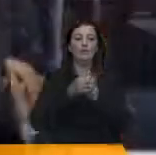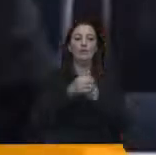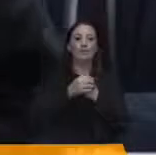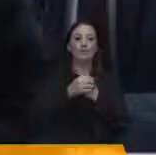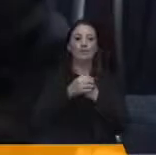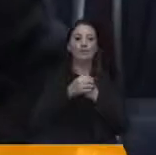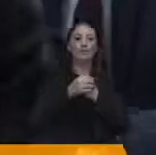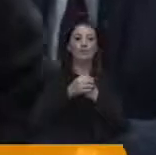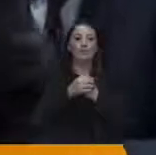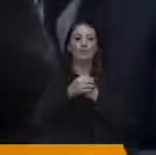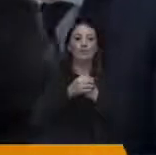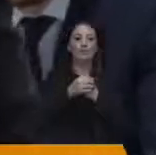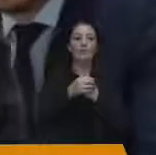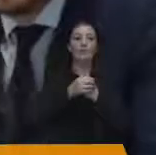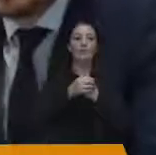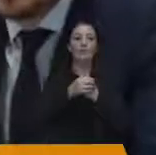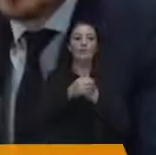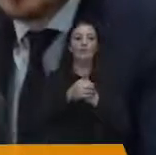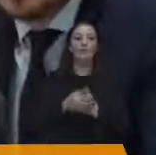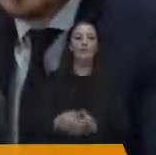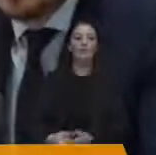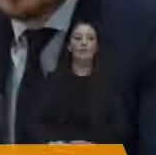Sayın Bey.